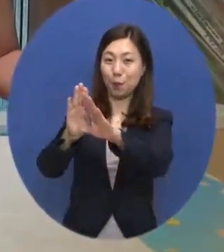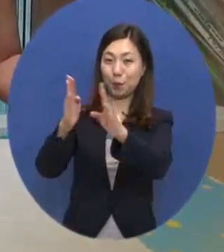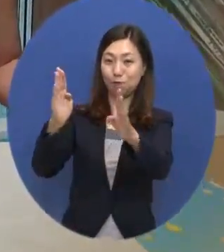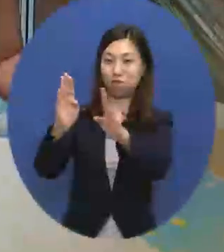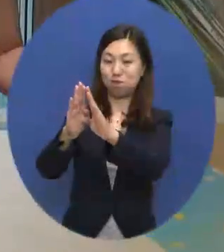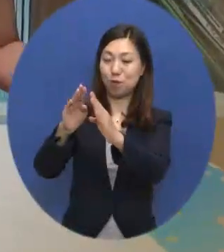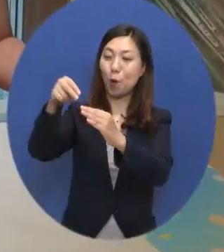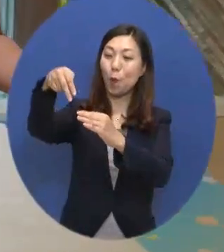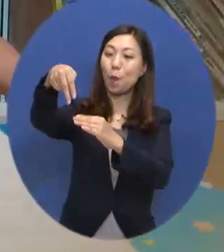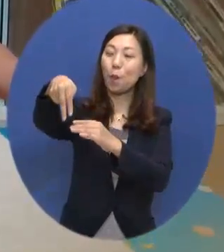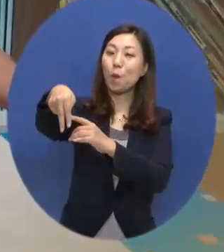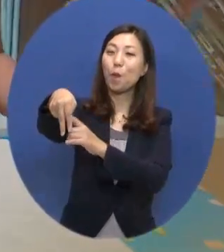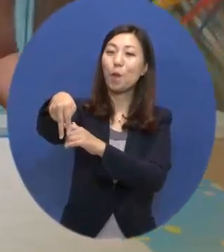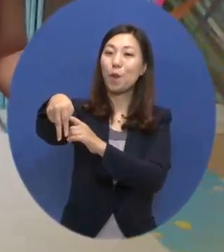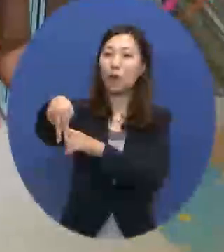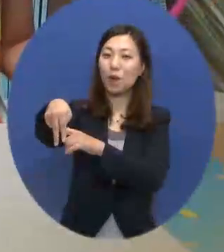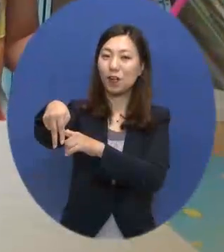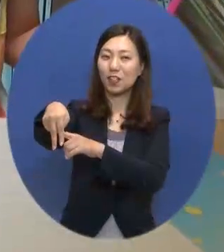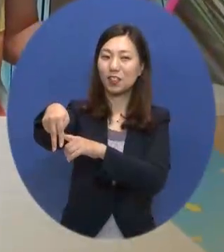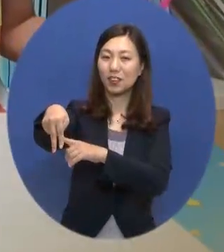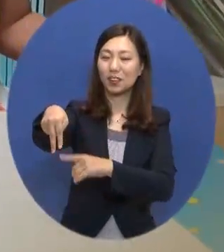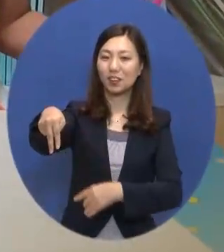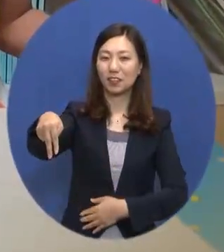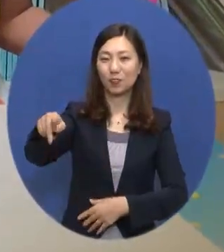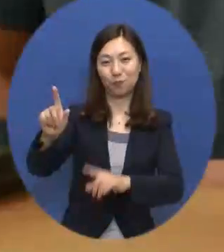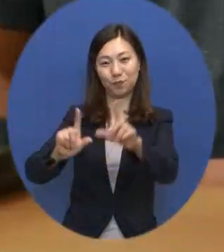앞에 서 있었죠.